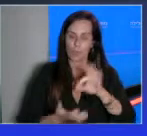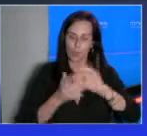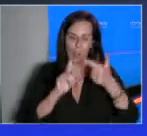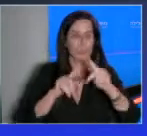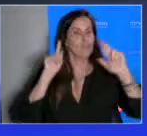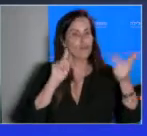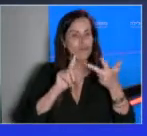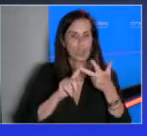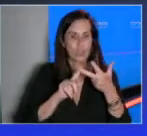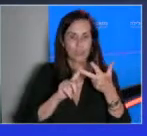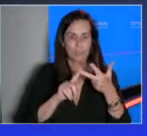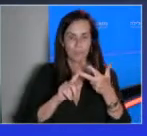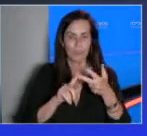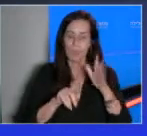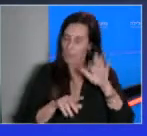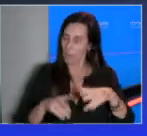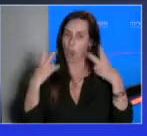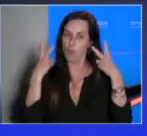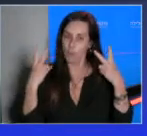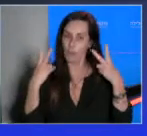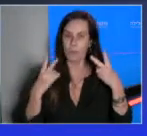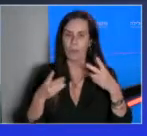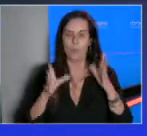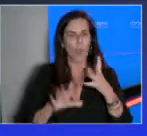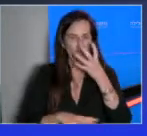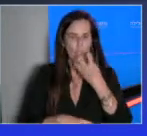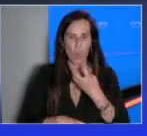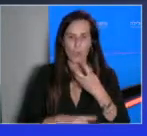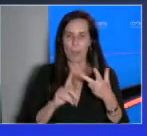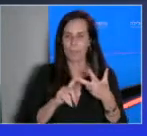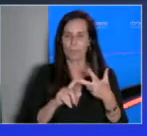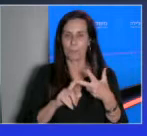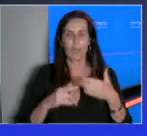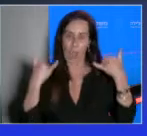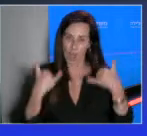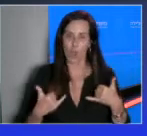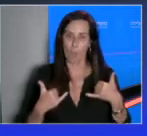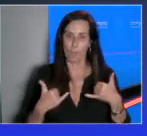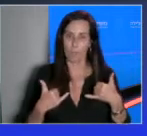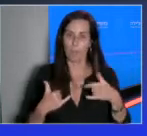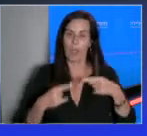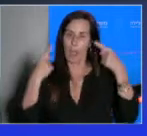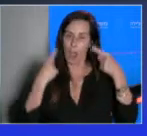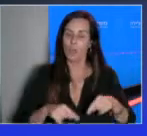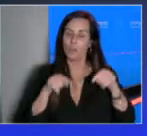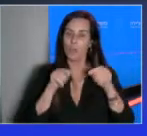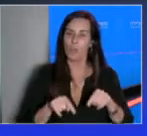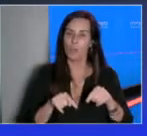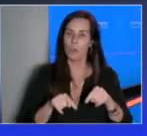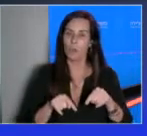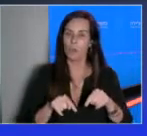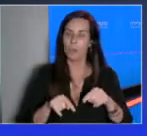השנייה. הנקודה השלישית, ולא פחות חשובה, אבל מאוד עצובה. היום, זה היום שבו